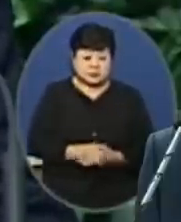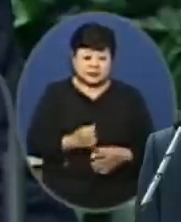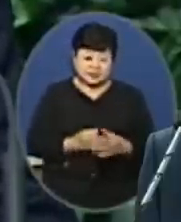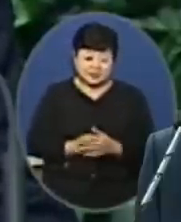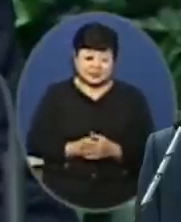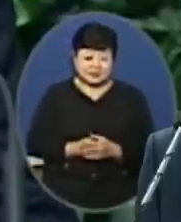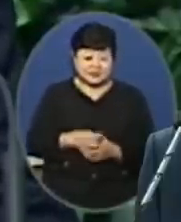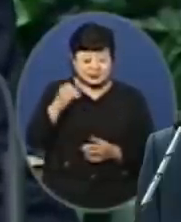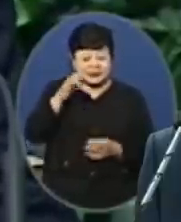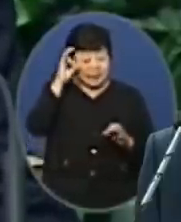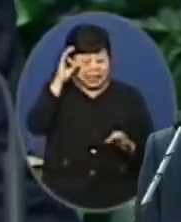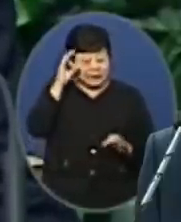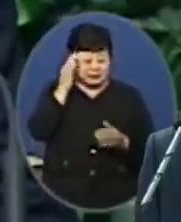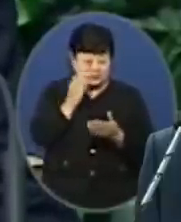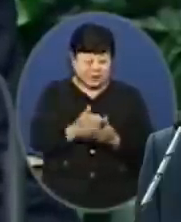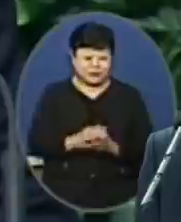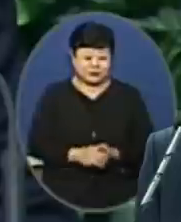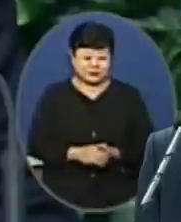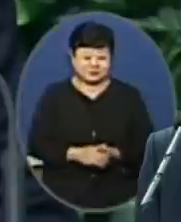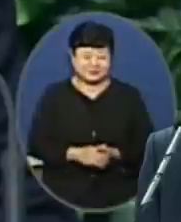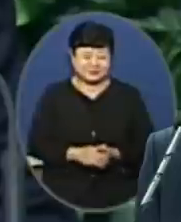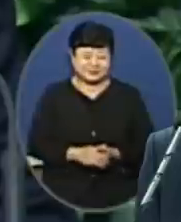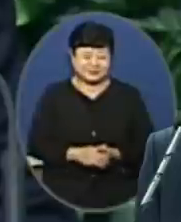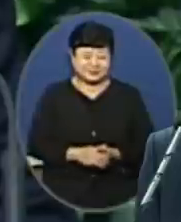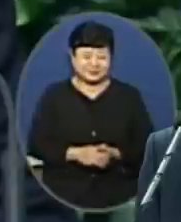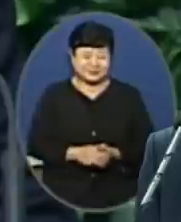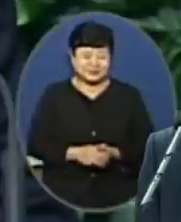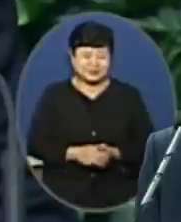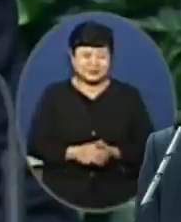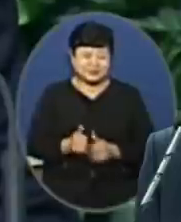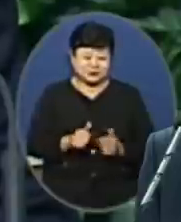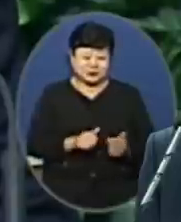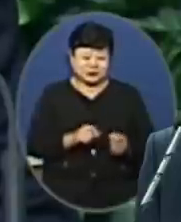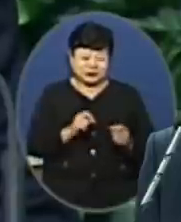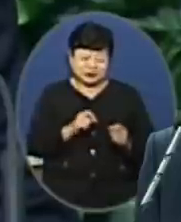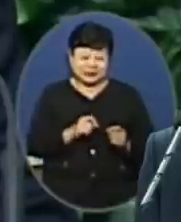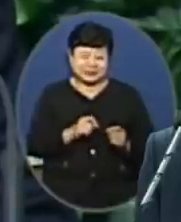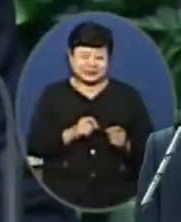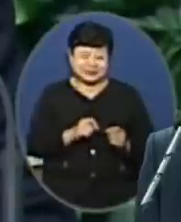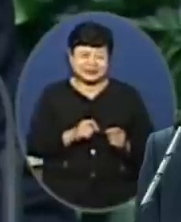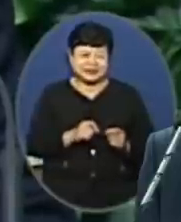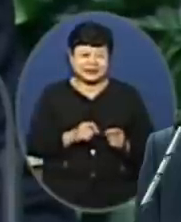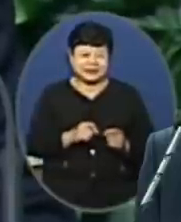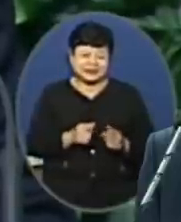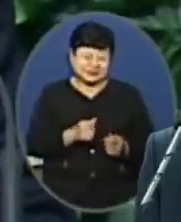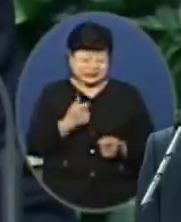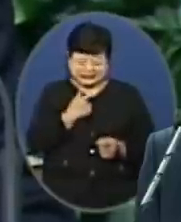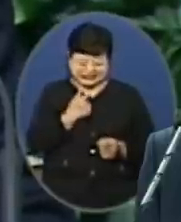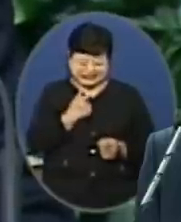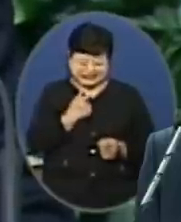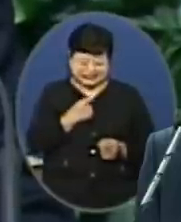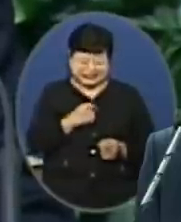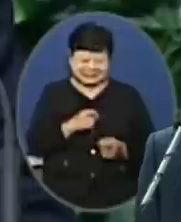그러니까 그냥 가만히 계시지 말고 죽을라 그러더나 지금은 못 죽겠습니다.